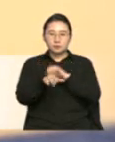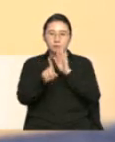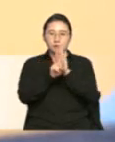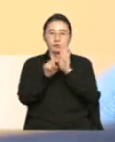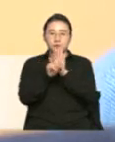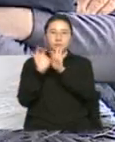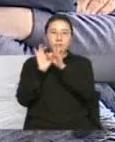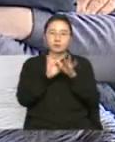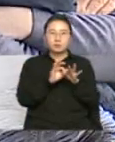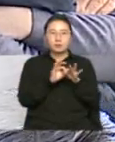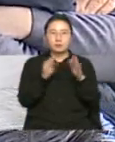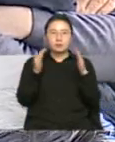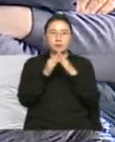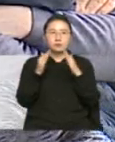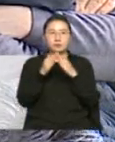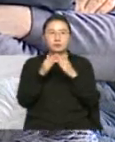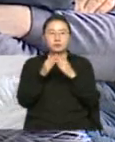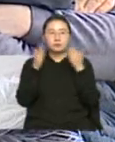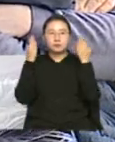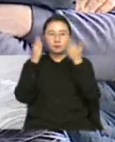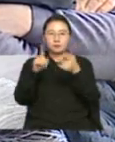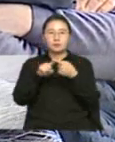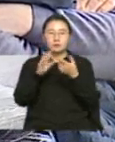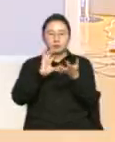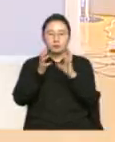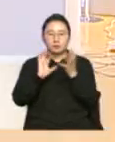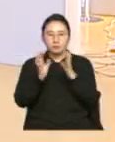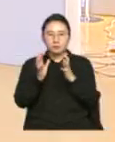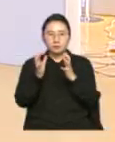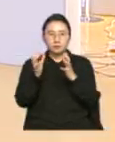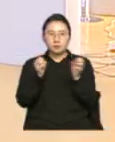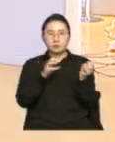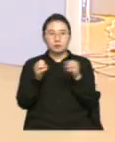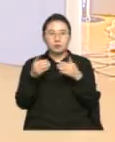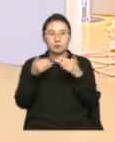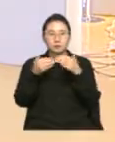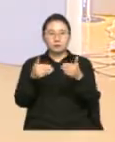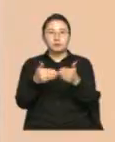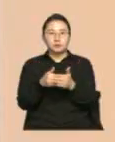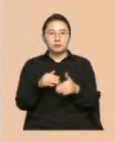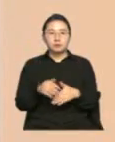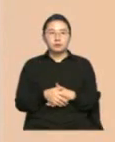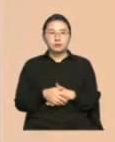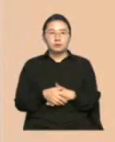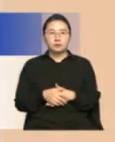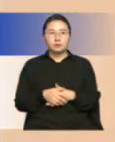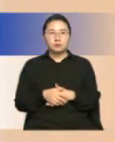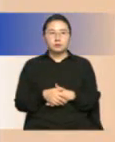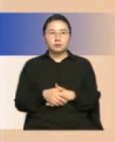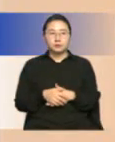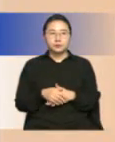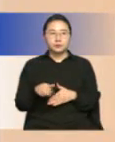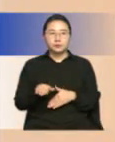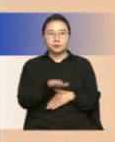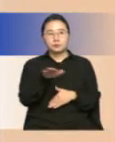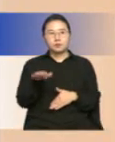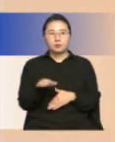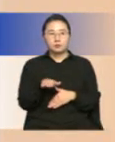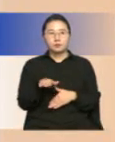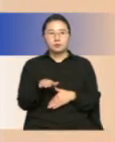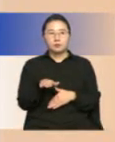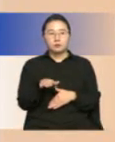이어졌고 청신호 주택이 나아갈 방향에 대해 논의하는 토론회도 진행됐습니다. 정릉동 청신호 주택은